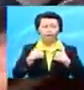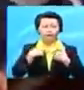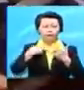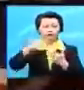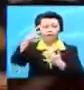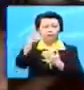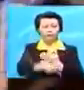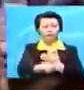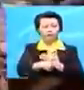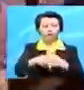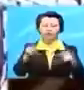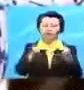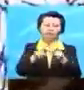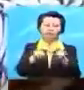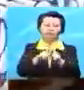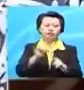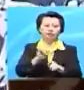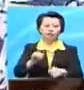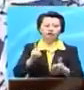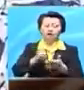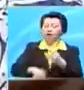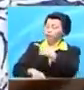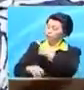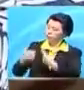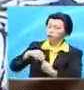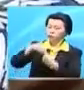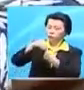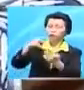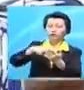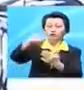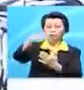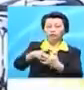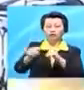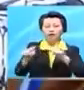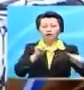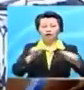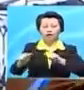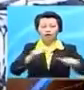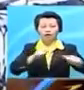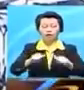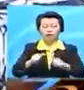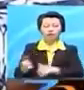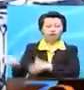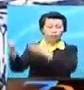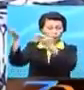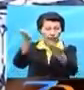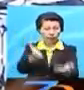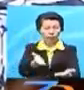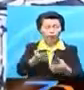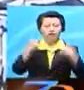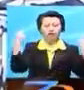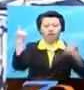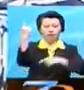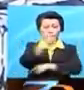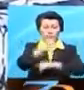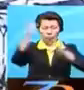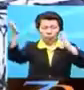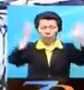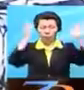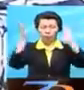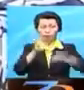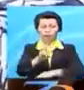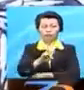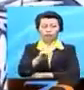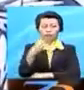program ataupun aktiviti yang seperti ini. Apakah antara keunikan program dan juga aktiviti yang dibawakan sempena sambutan Hari Malaysia